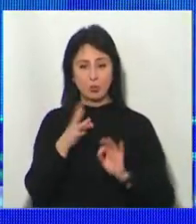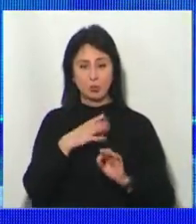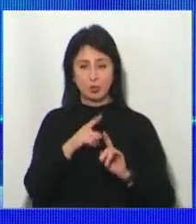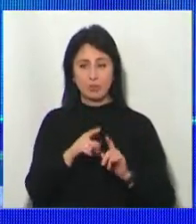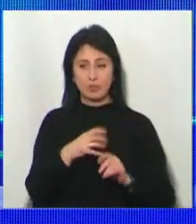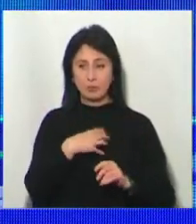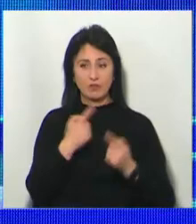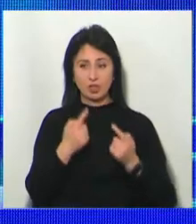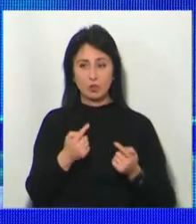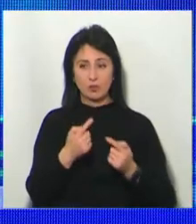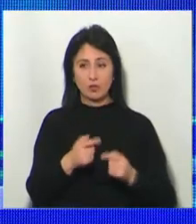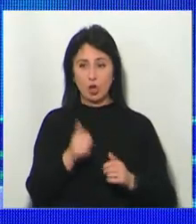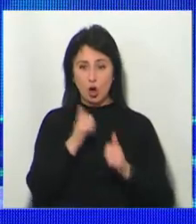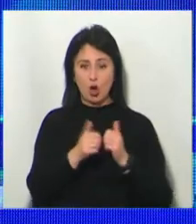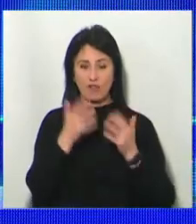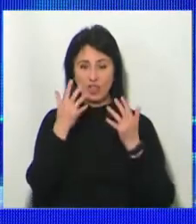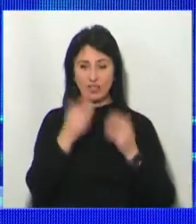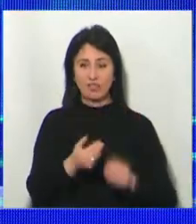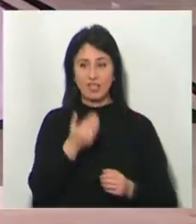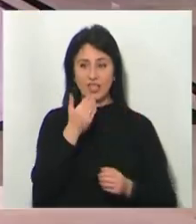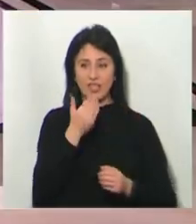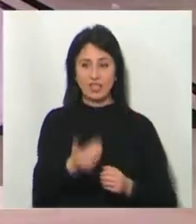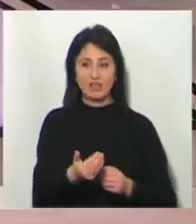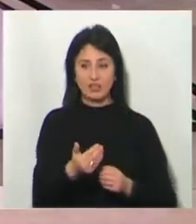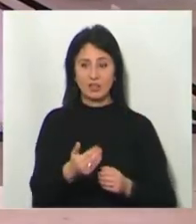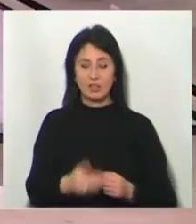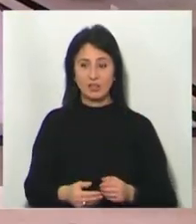ძალიან მნიშვნელოვანი და აი ყოველდღიური ეს თქვენი